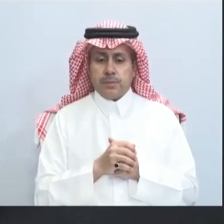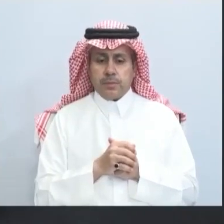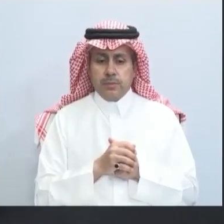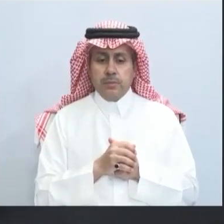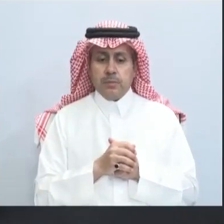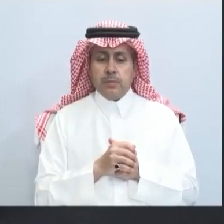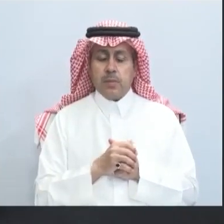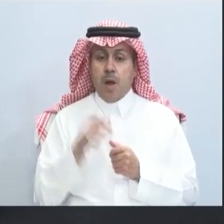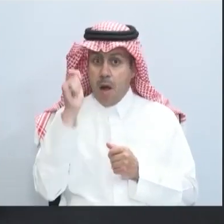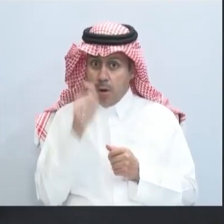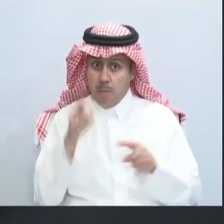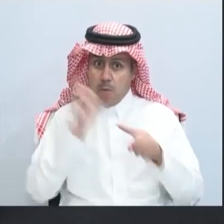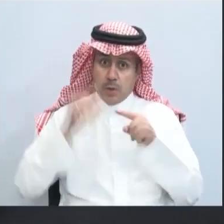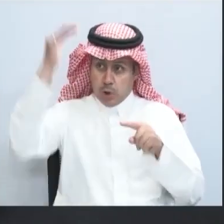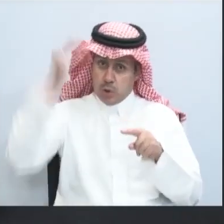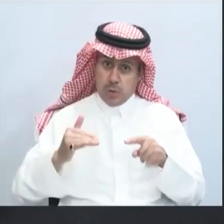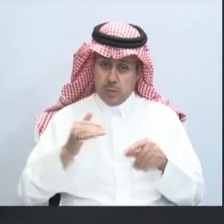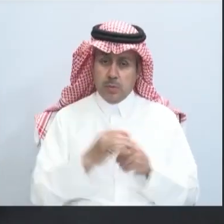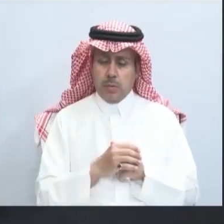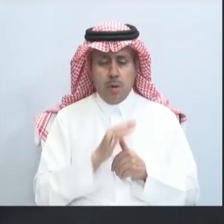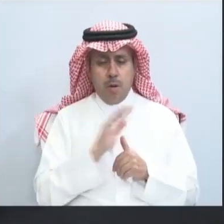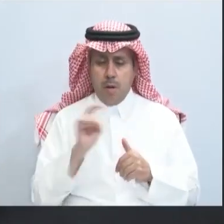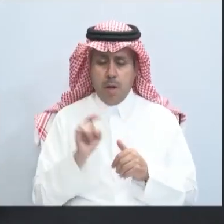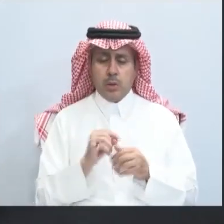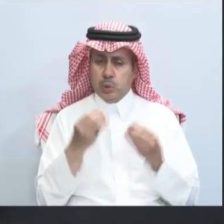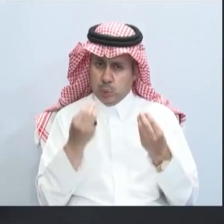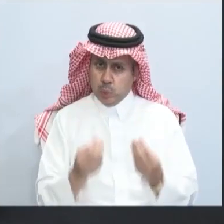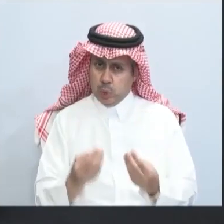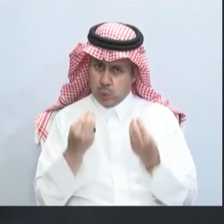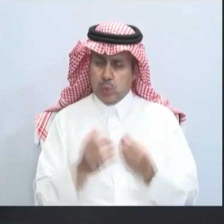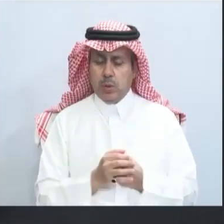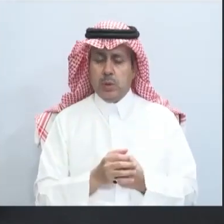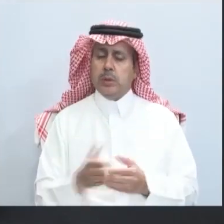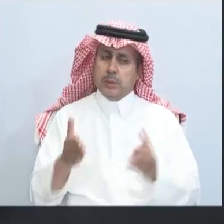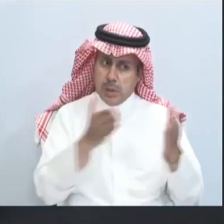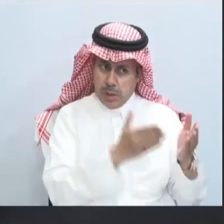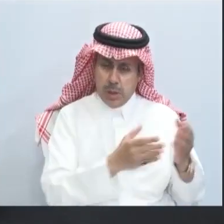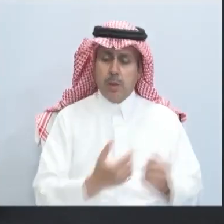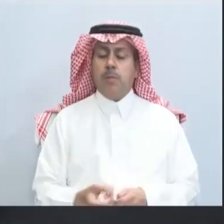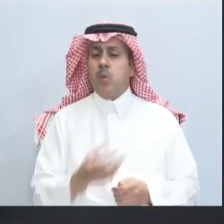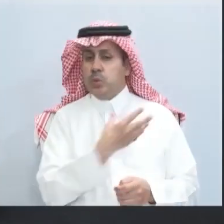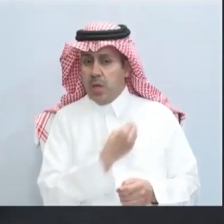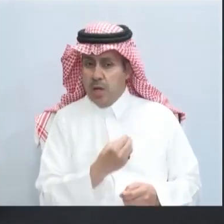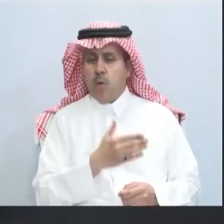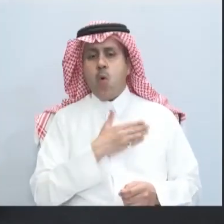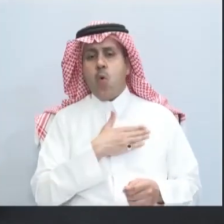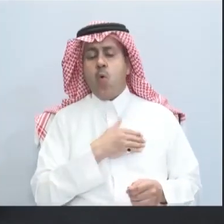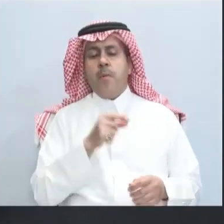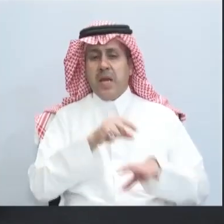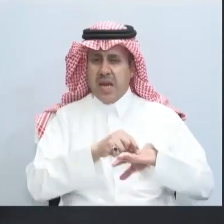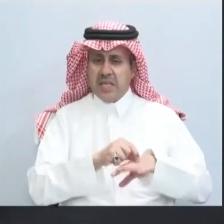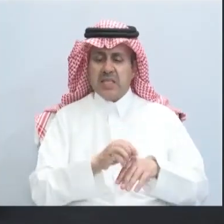ينزل التحريم مباشره ترغيبا وتاليف لقلوب اولئك القوم اسلموا